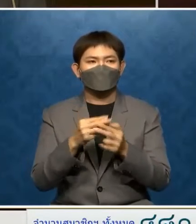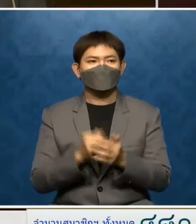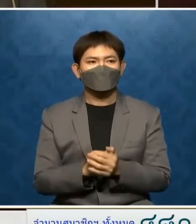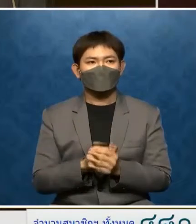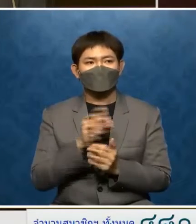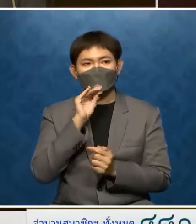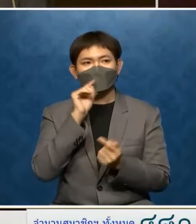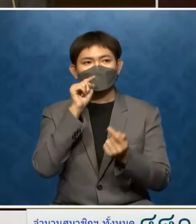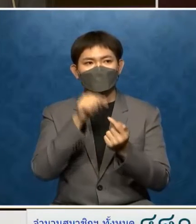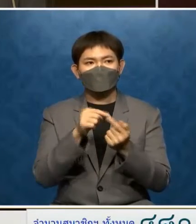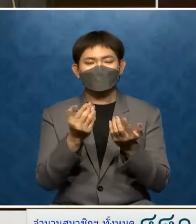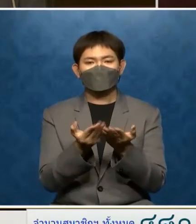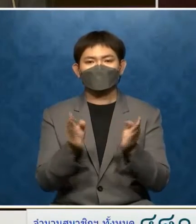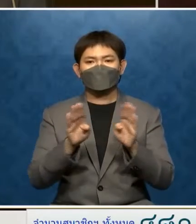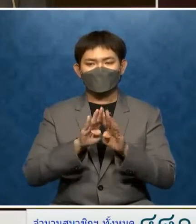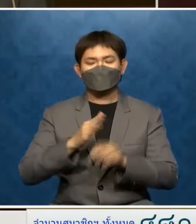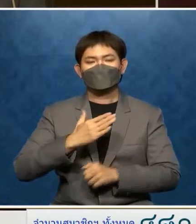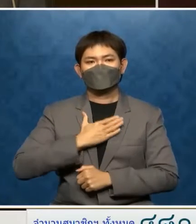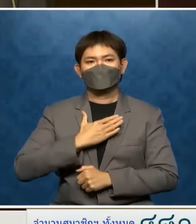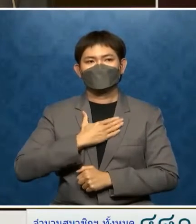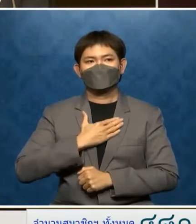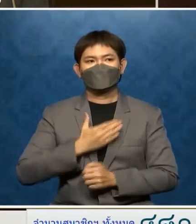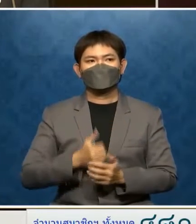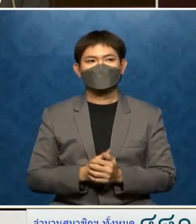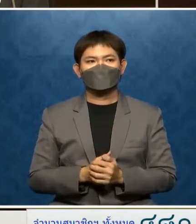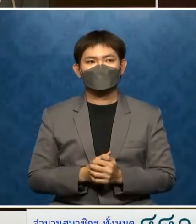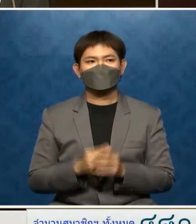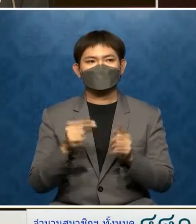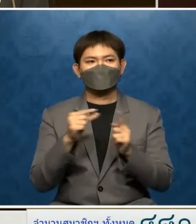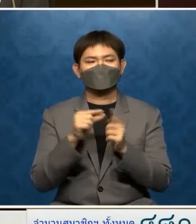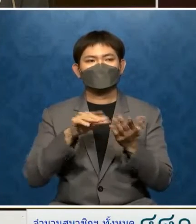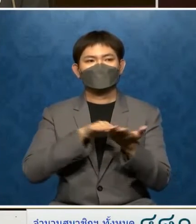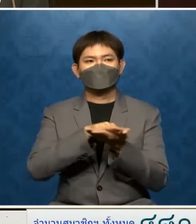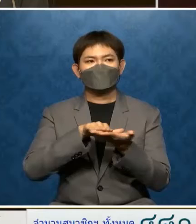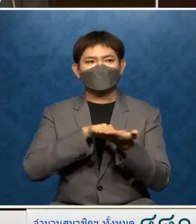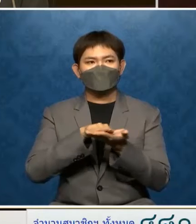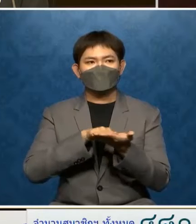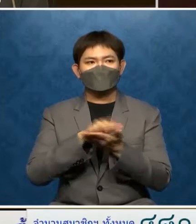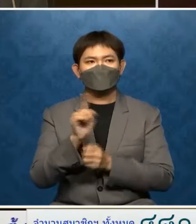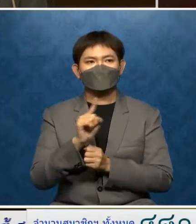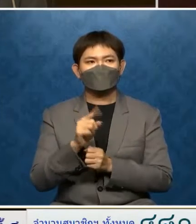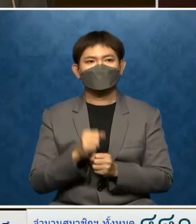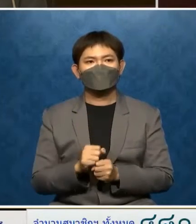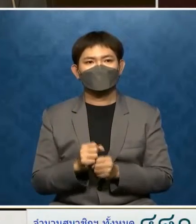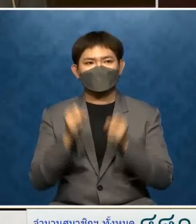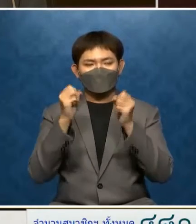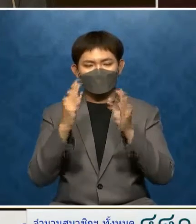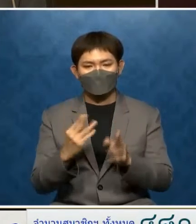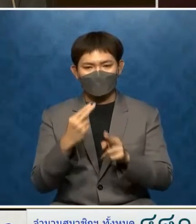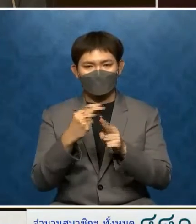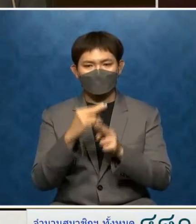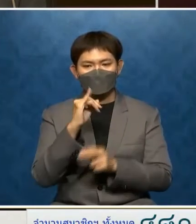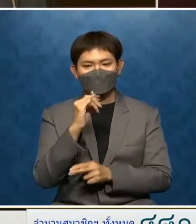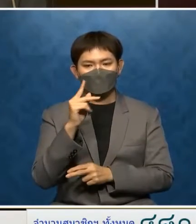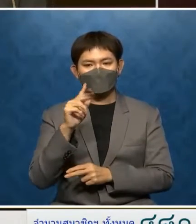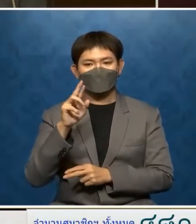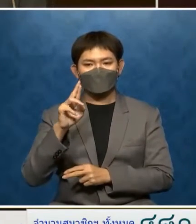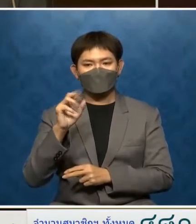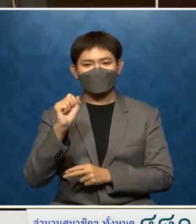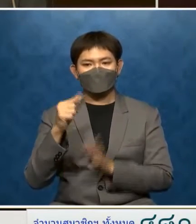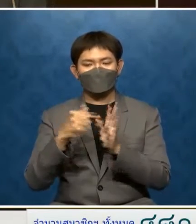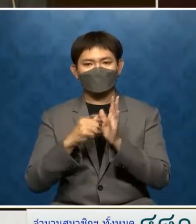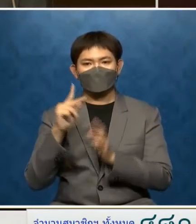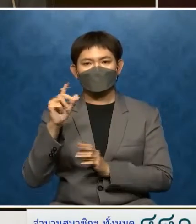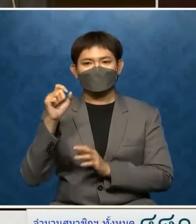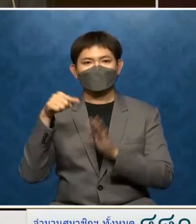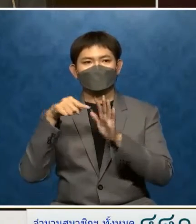ครัวของดิฉันรวมทั้งคำขอโทษจากท่านอาจาร์ไลศักรชุณหวันซึ่เป็นผู้แทนของ